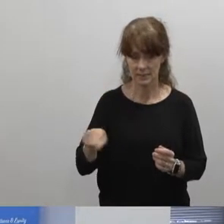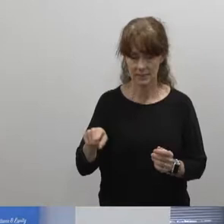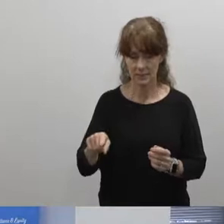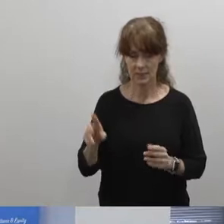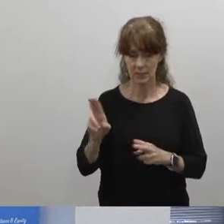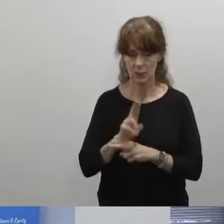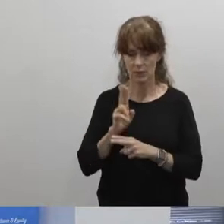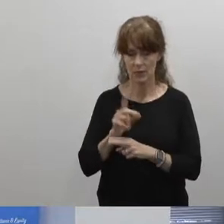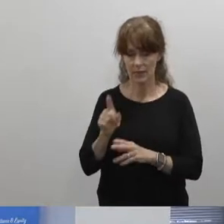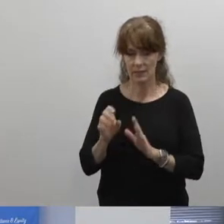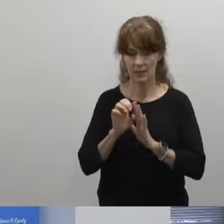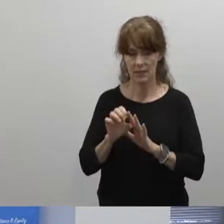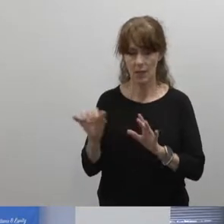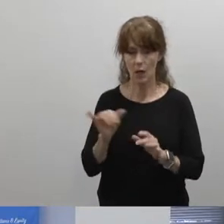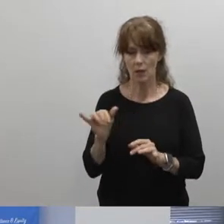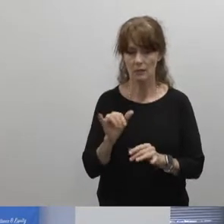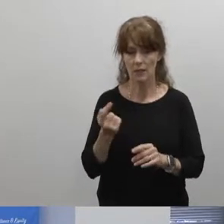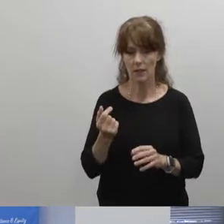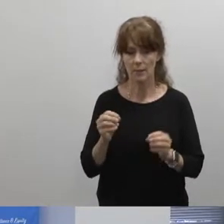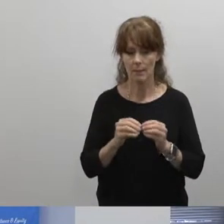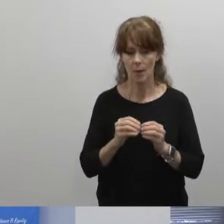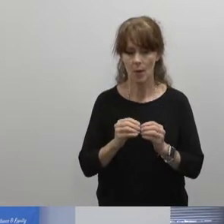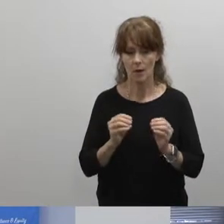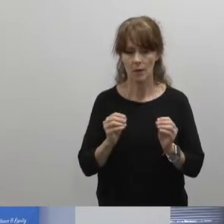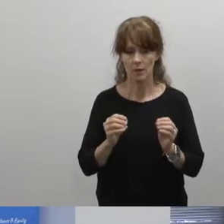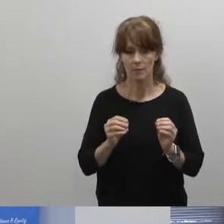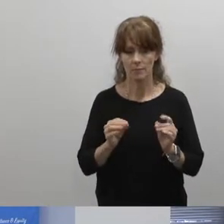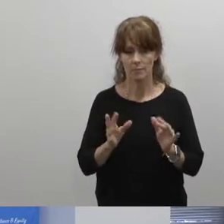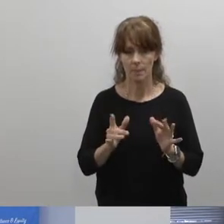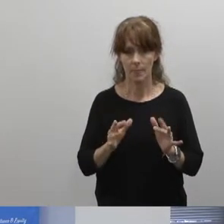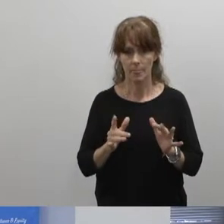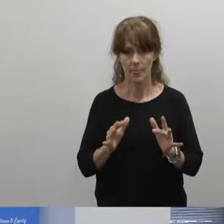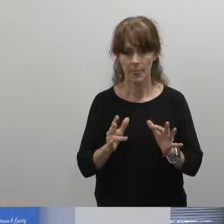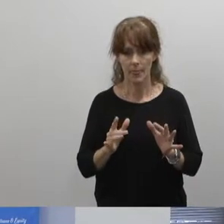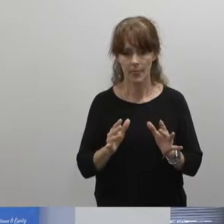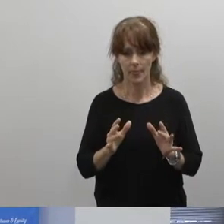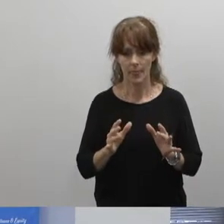chìa tìa hó ní viê thua ai